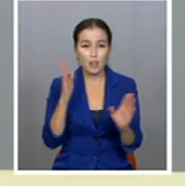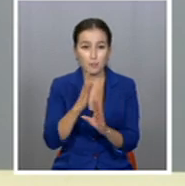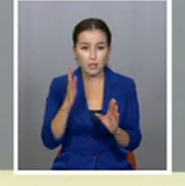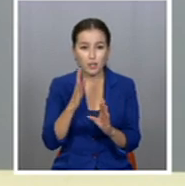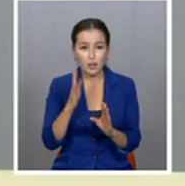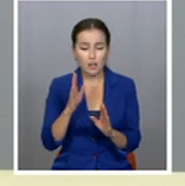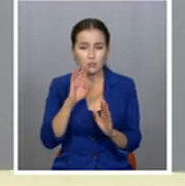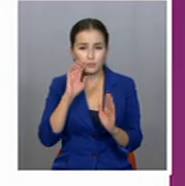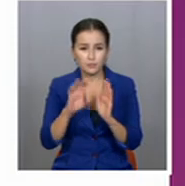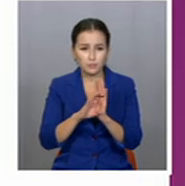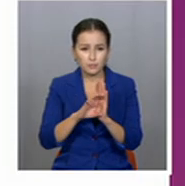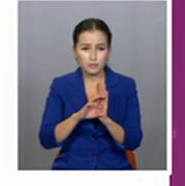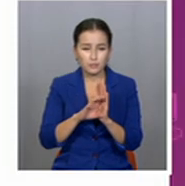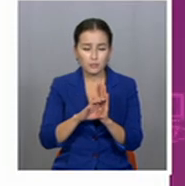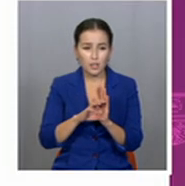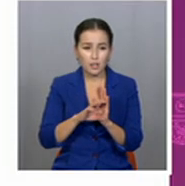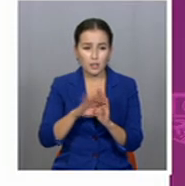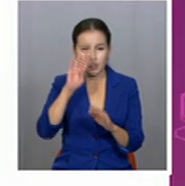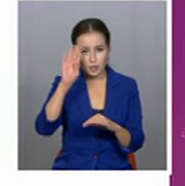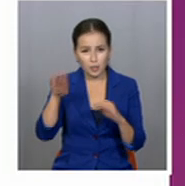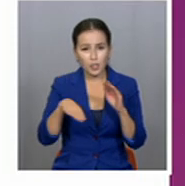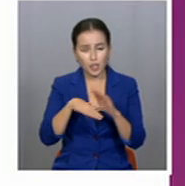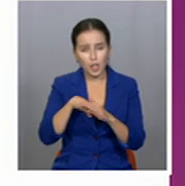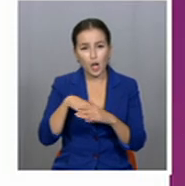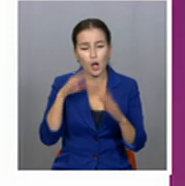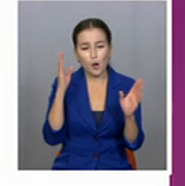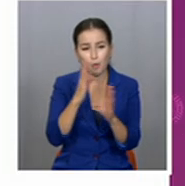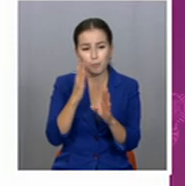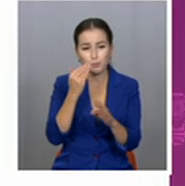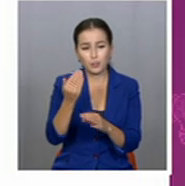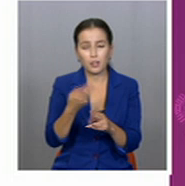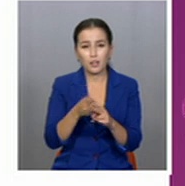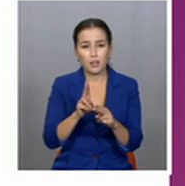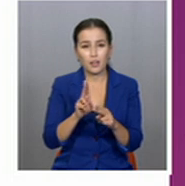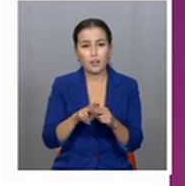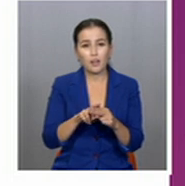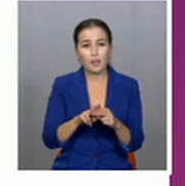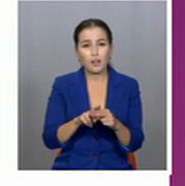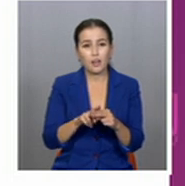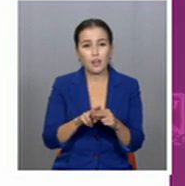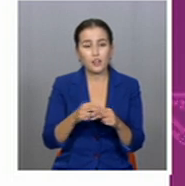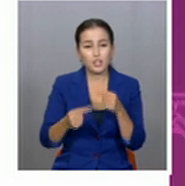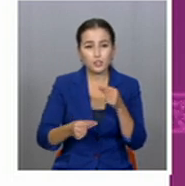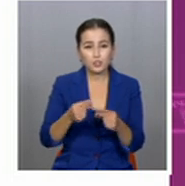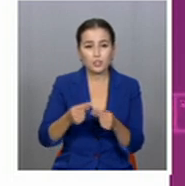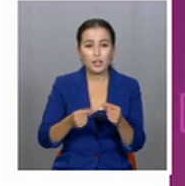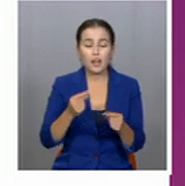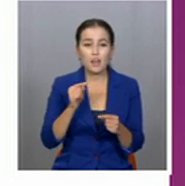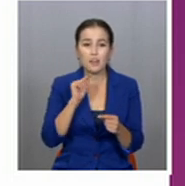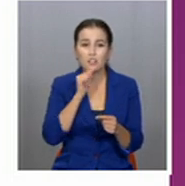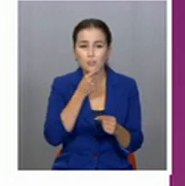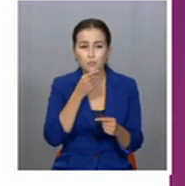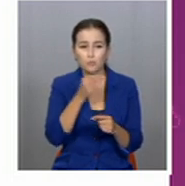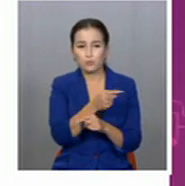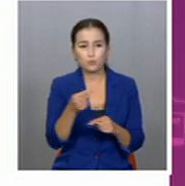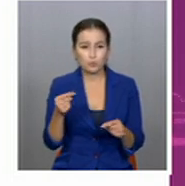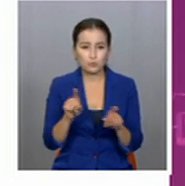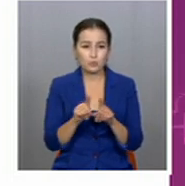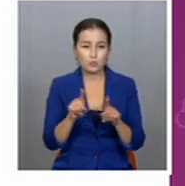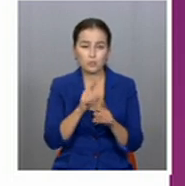тәуелді. Міне осыдан экономиканың, дәстүрлі экономиканың кемшіліктері шығады.